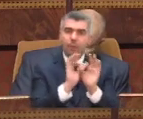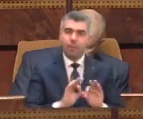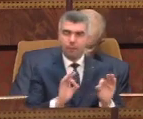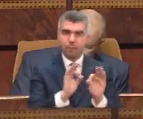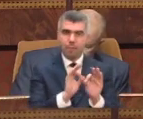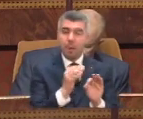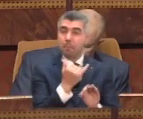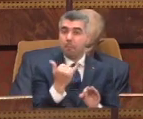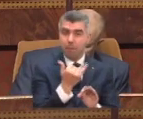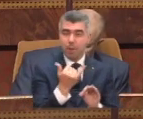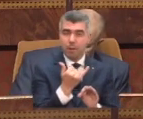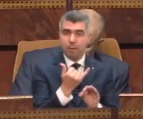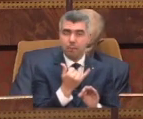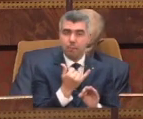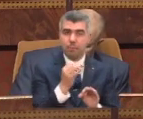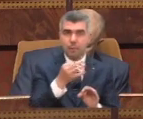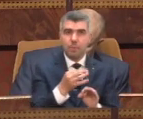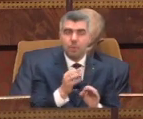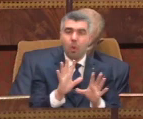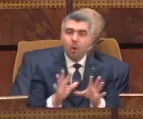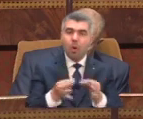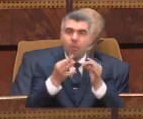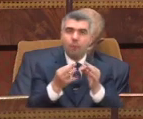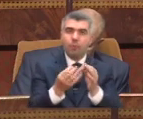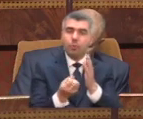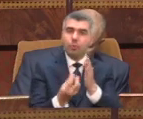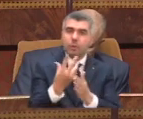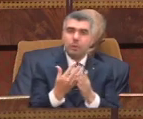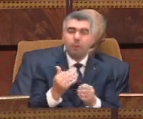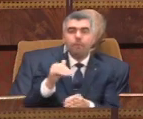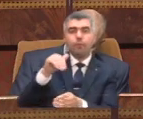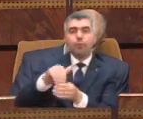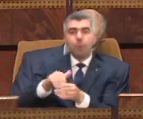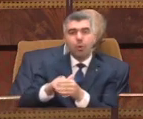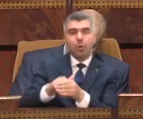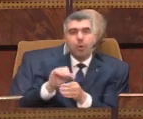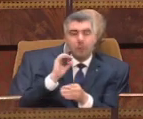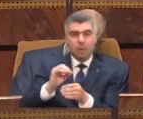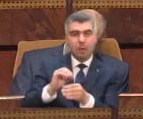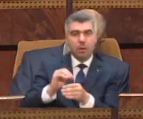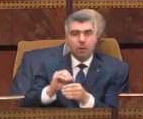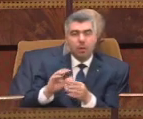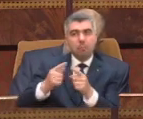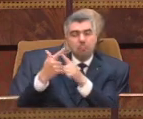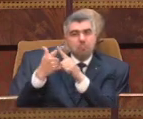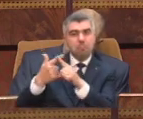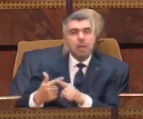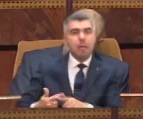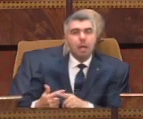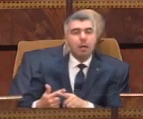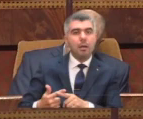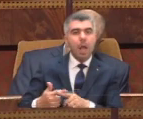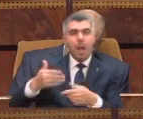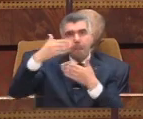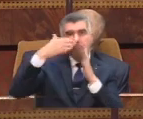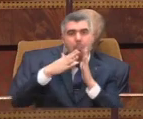نشجعهم كنظن لكن يمكن خلقوا واحد واحد صندوق راس مال فون مغاربه العالم